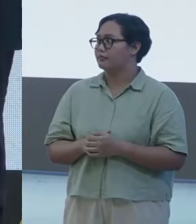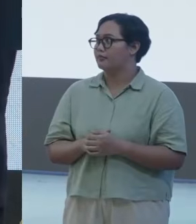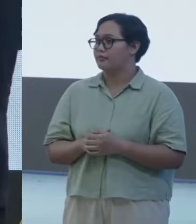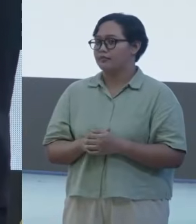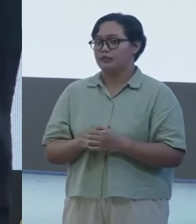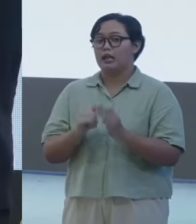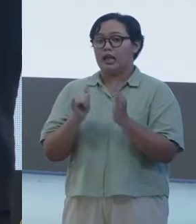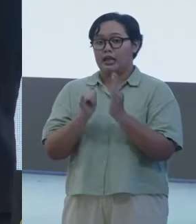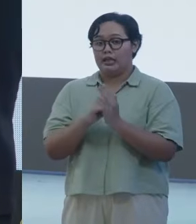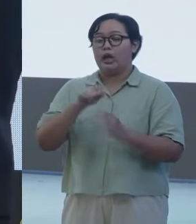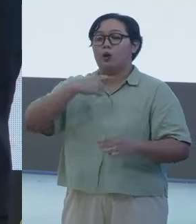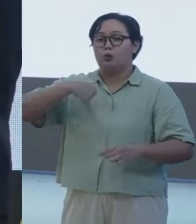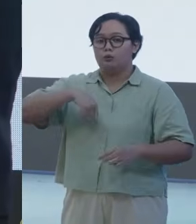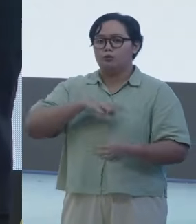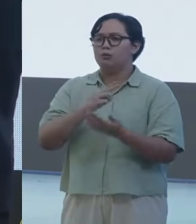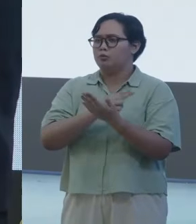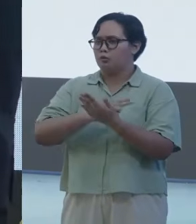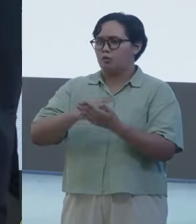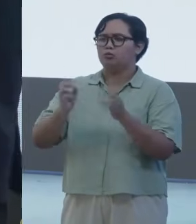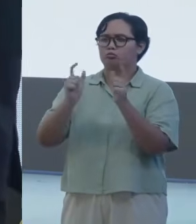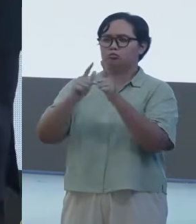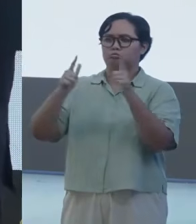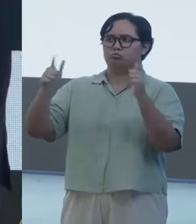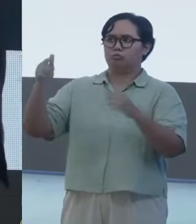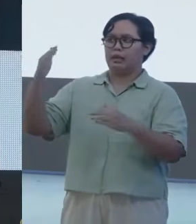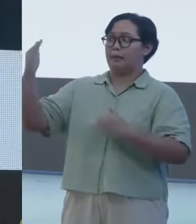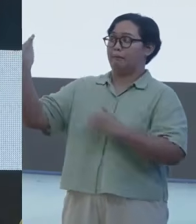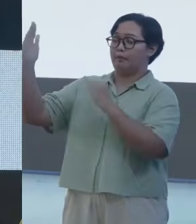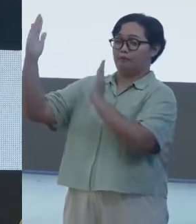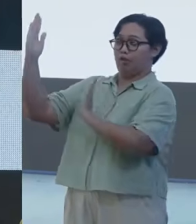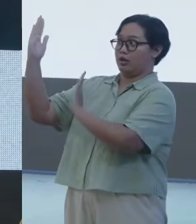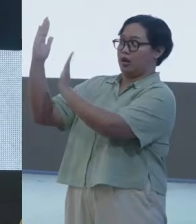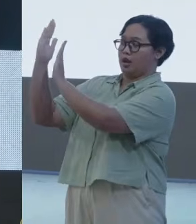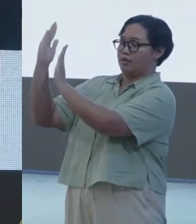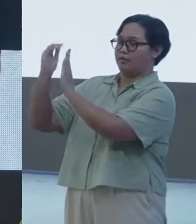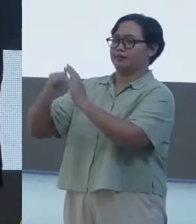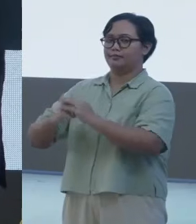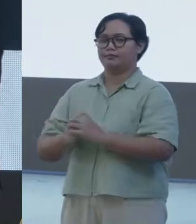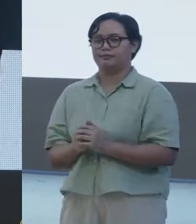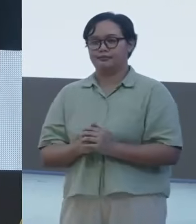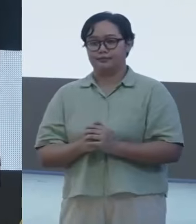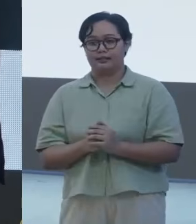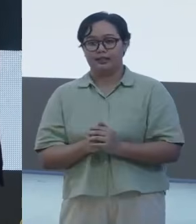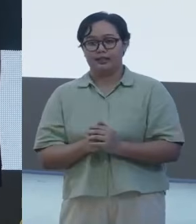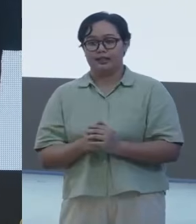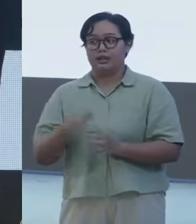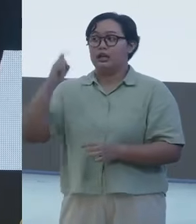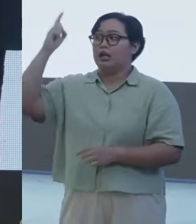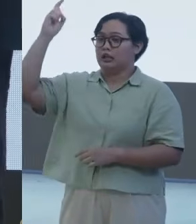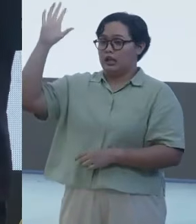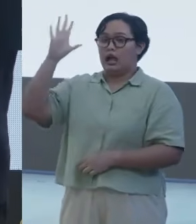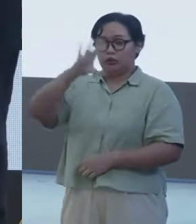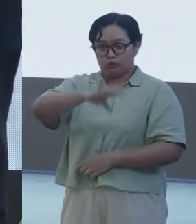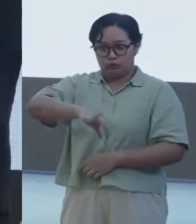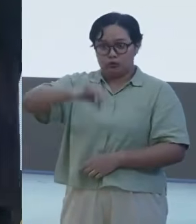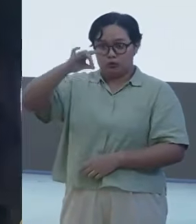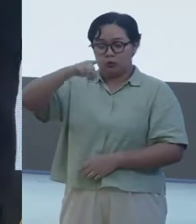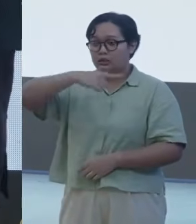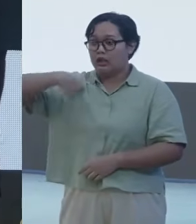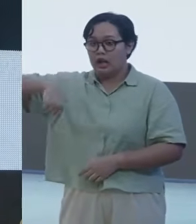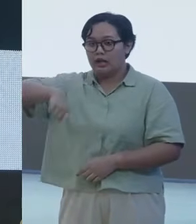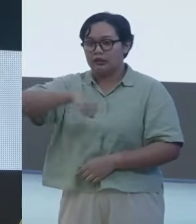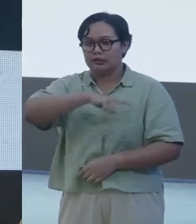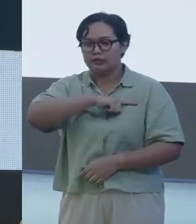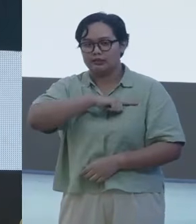that we should be holy and blameless before Him. Yun ang pakay niya. He chose us before the foundations of the world to